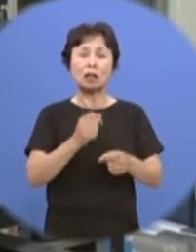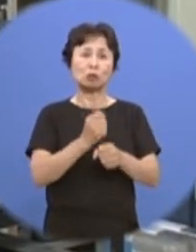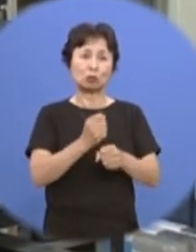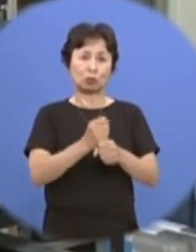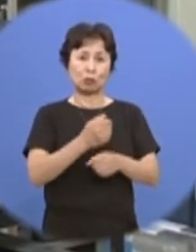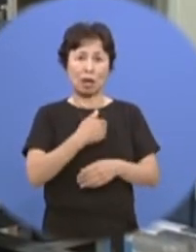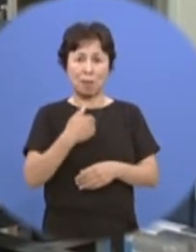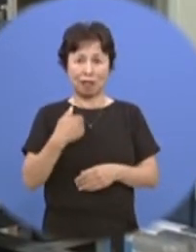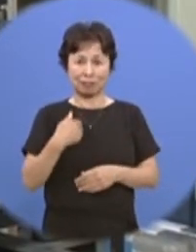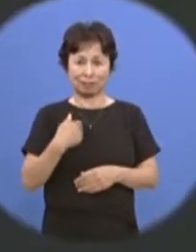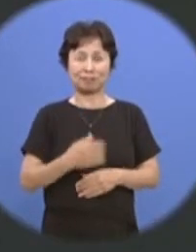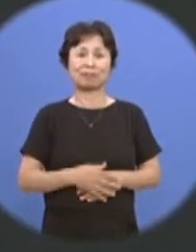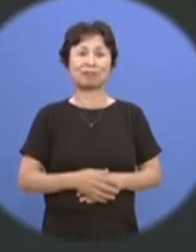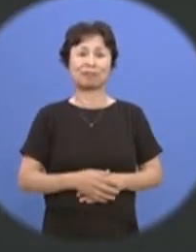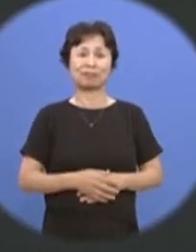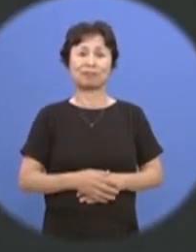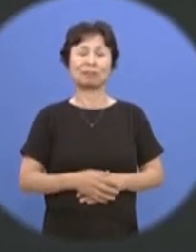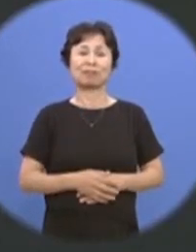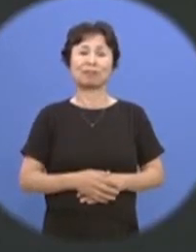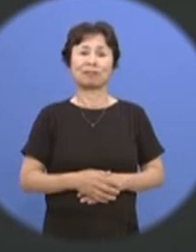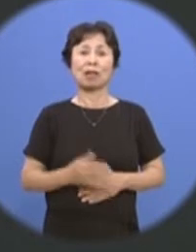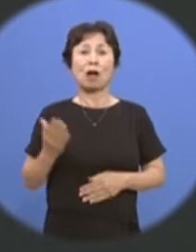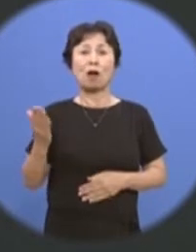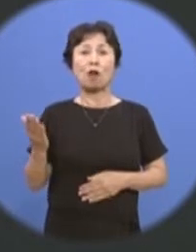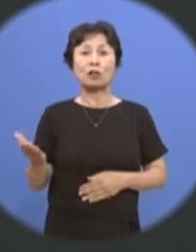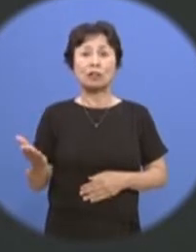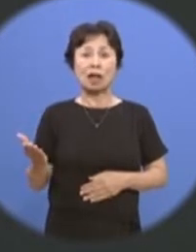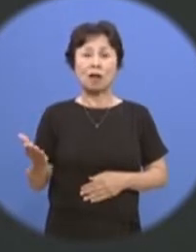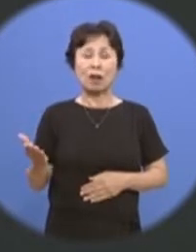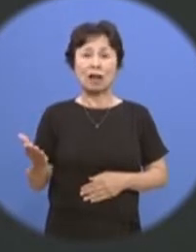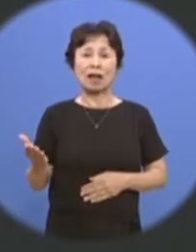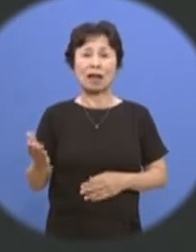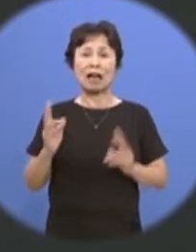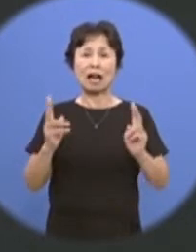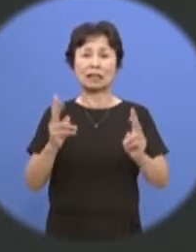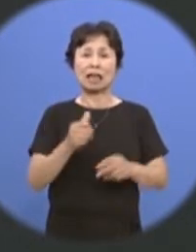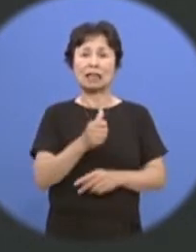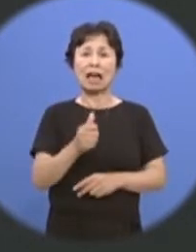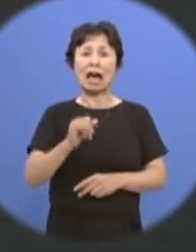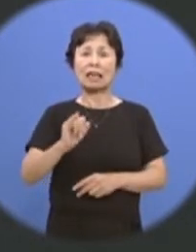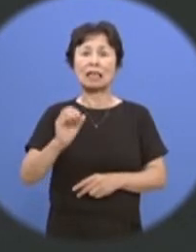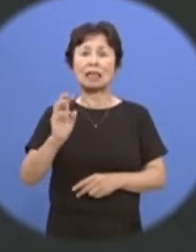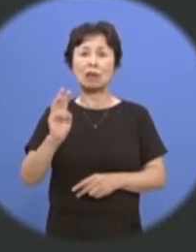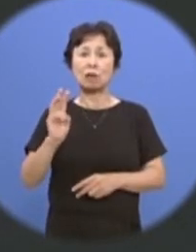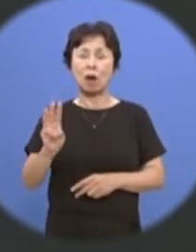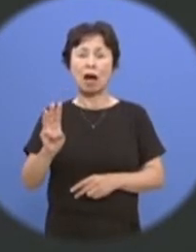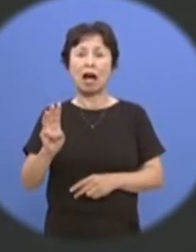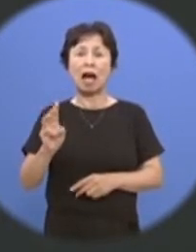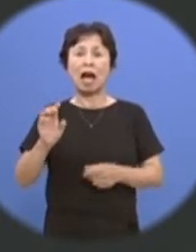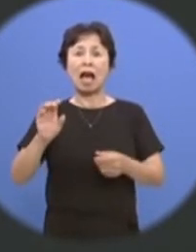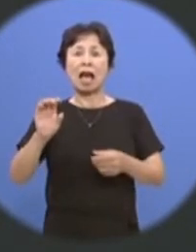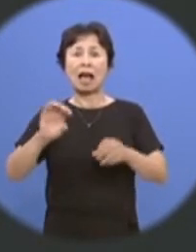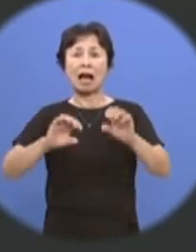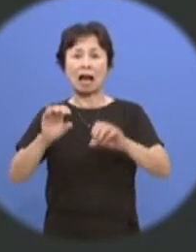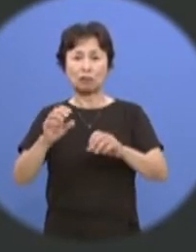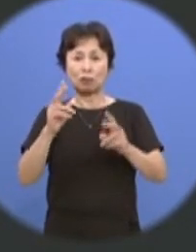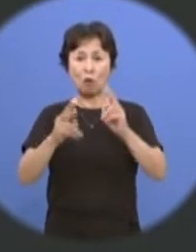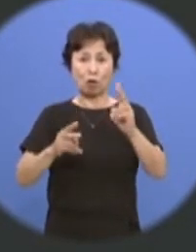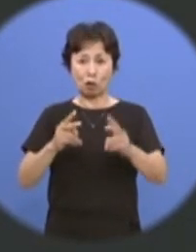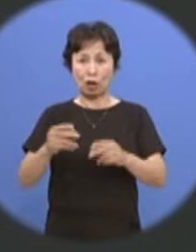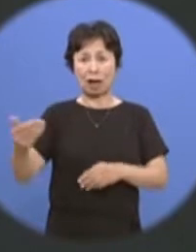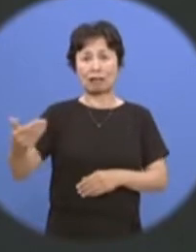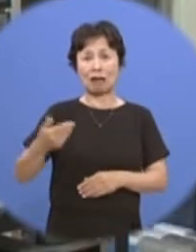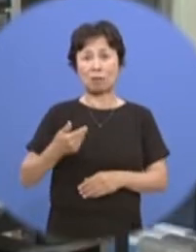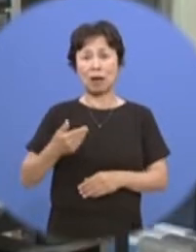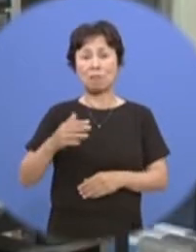で喜んでいただいてます。こちらは大和化学工業所さんから依頼いただいた造形物です。持ちやすさ